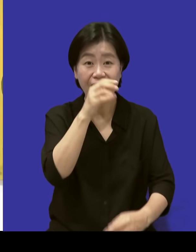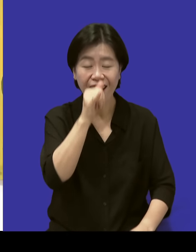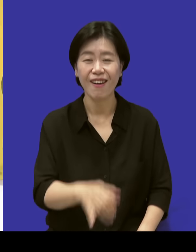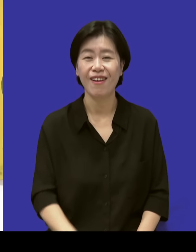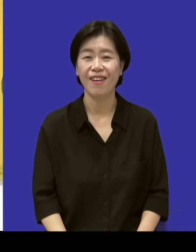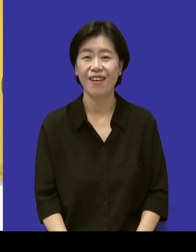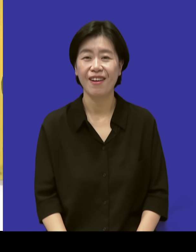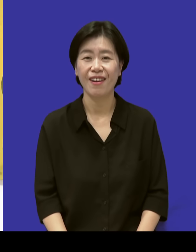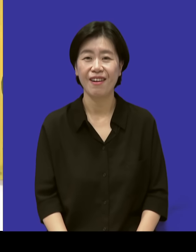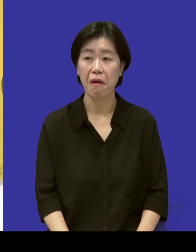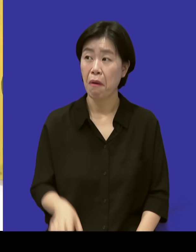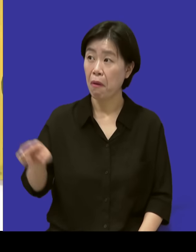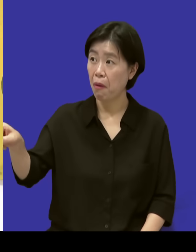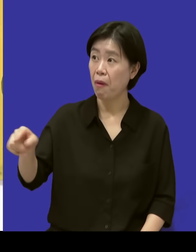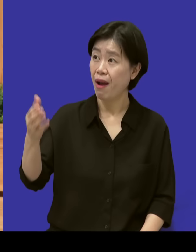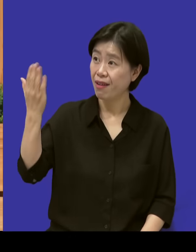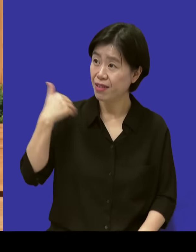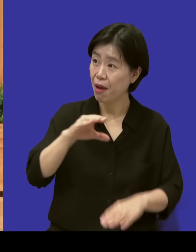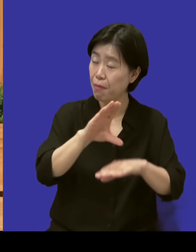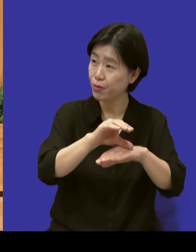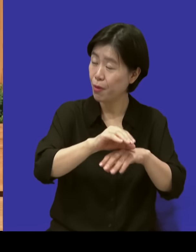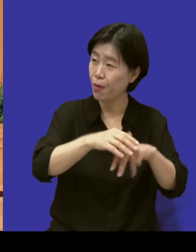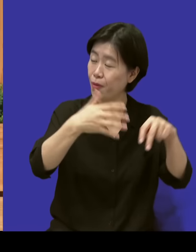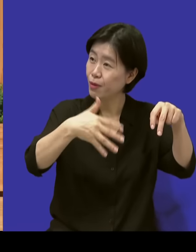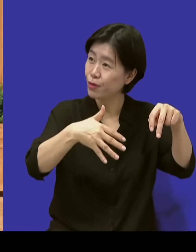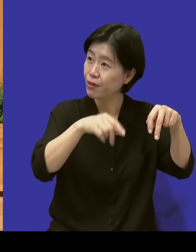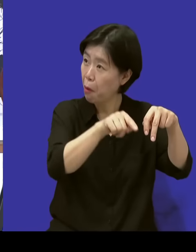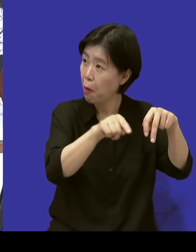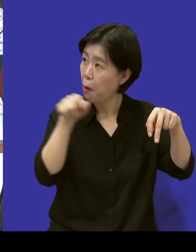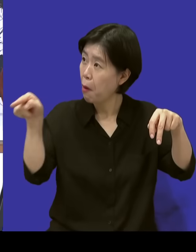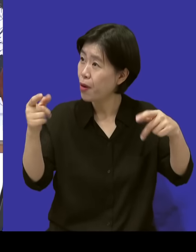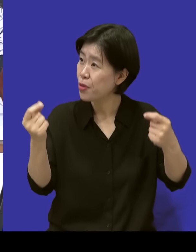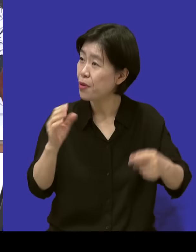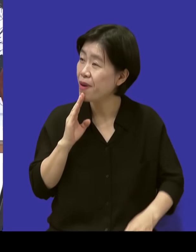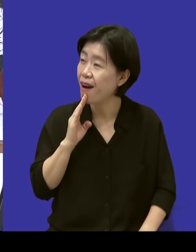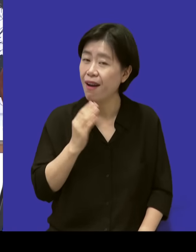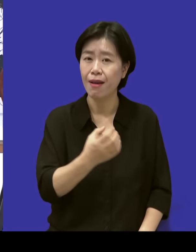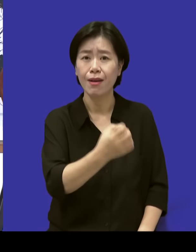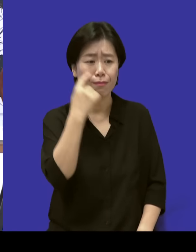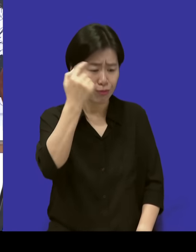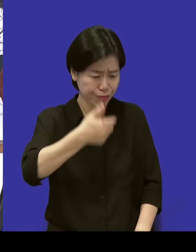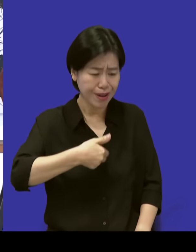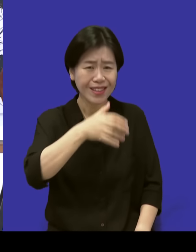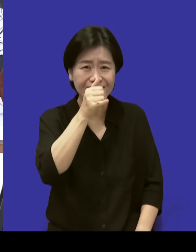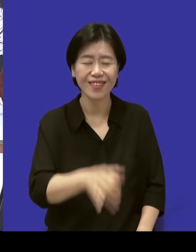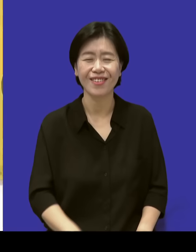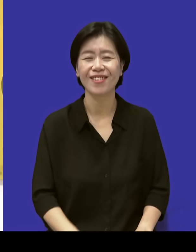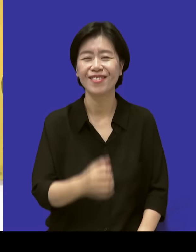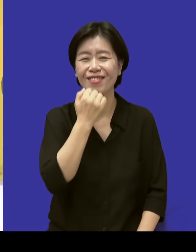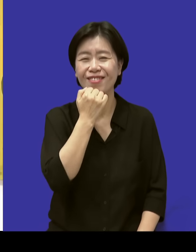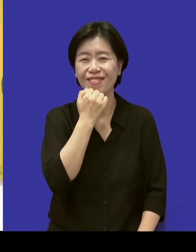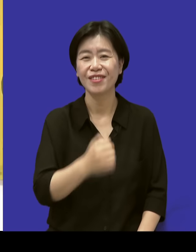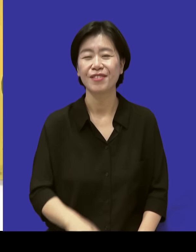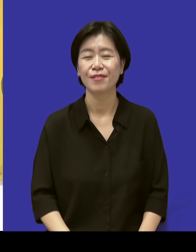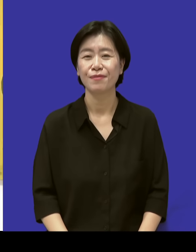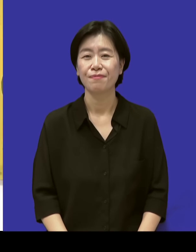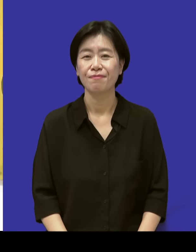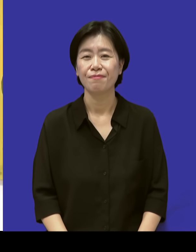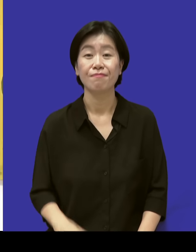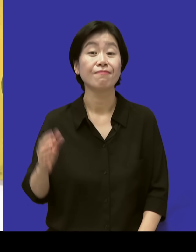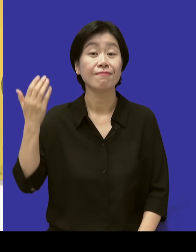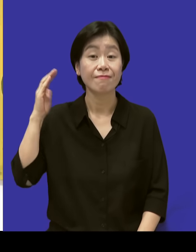그래요? 피지컬백 아니시냐고 막 이렇게 물어봐요 수용자들이. 아 그럴 수 있겠네. 네. 그럴 수 있겠네. 그럴 수 있겠네. 그래서